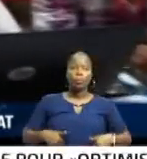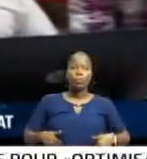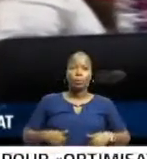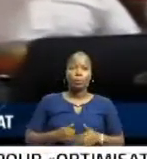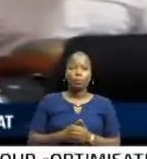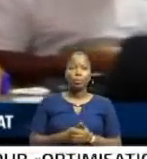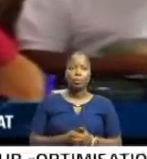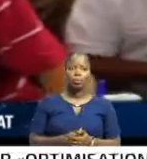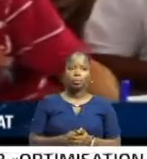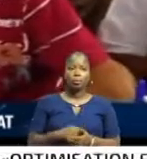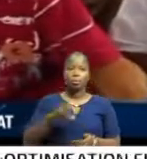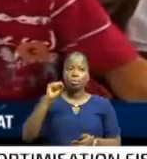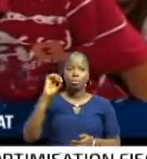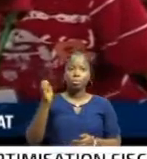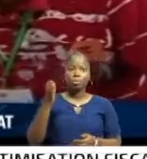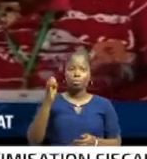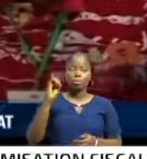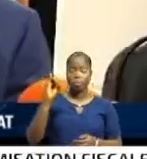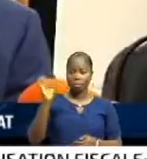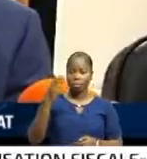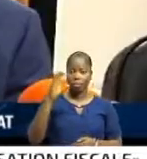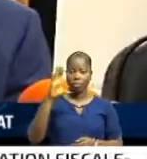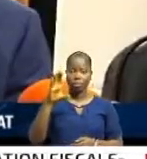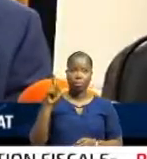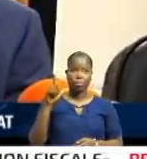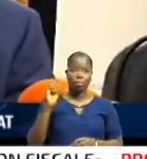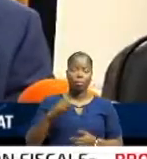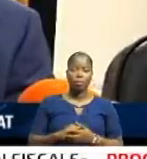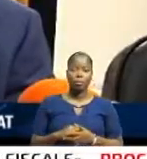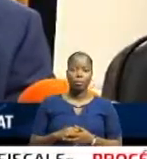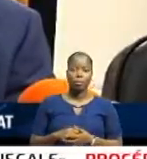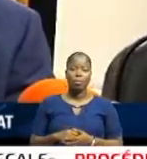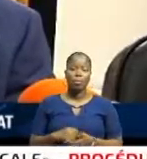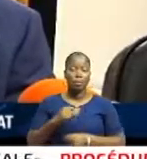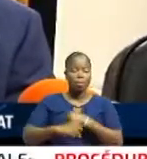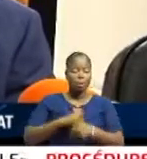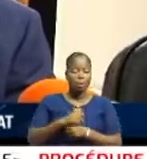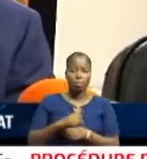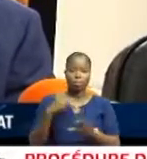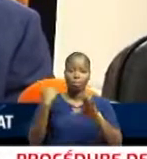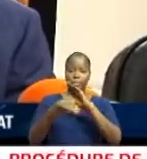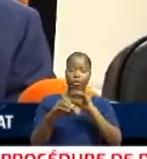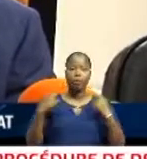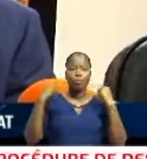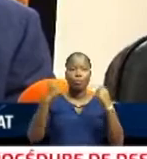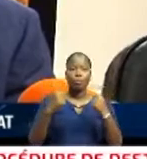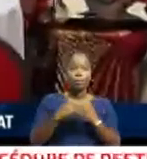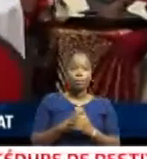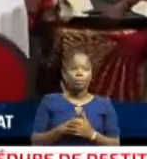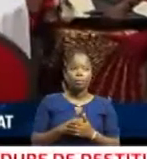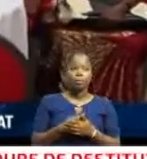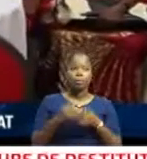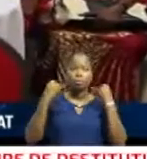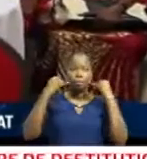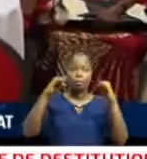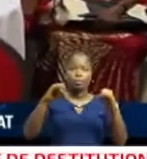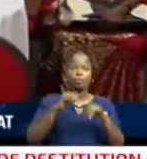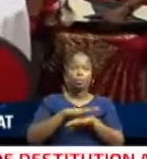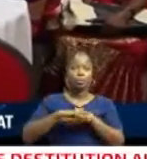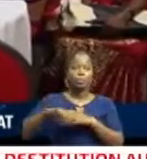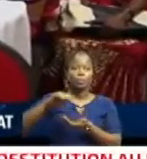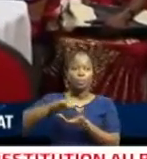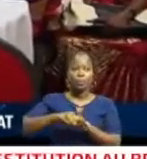siècle à cette occasion des messages forts pour une meilleure appropriation du concept de libre ensemble ont été délivrés aux chaînes